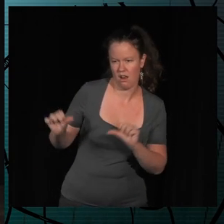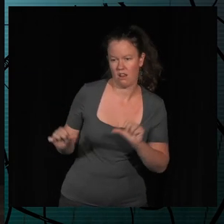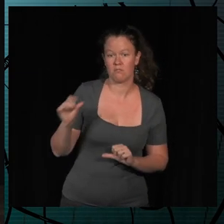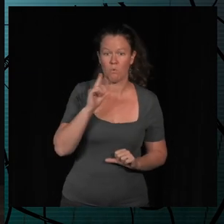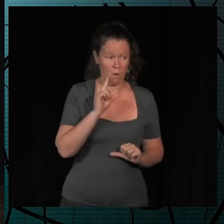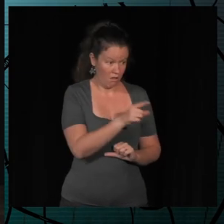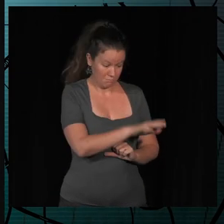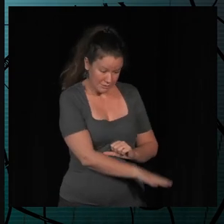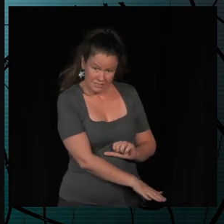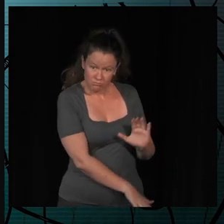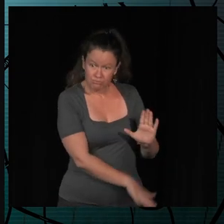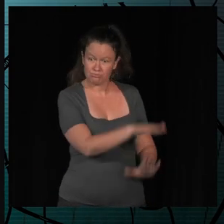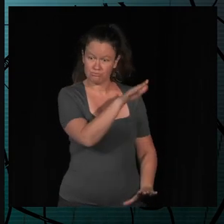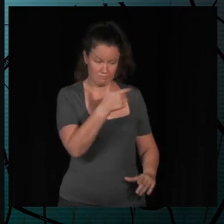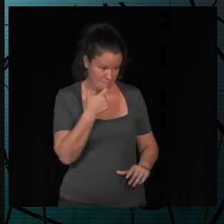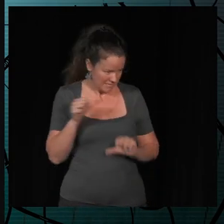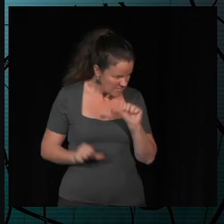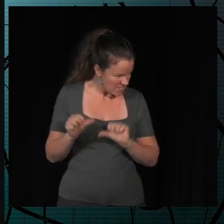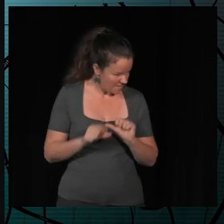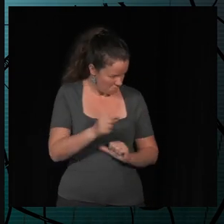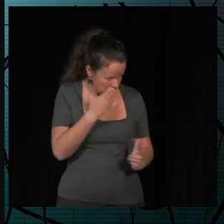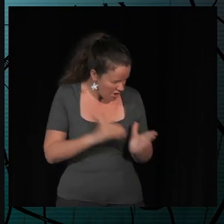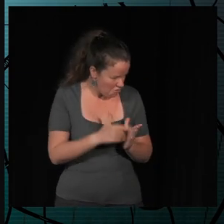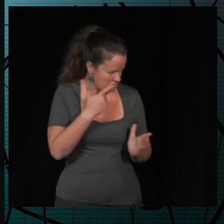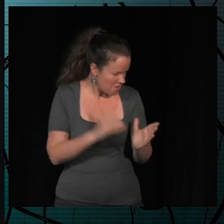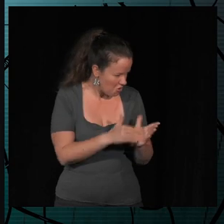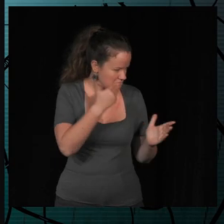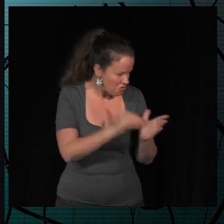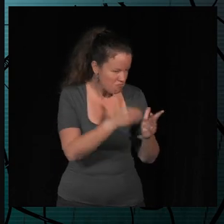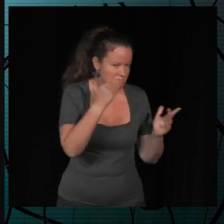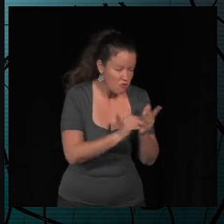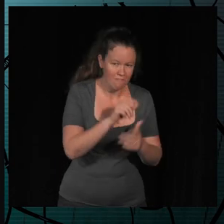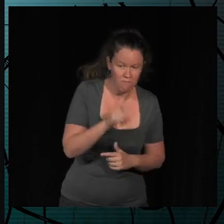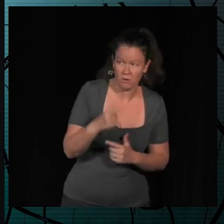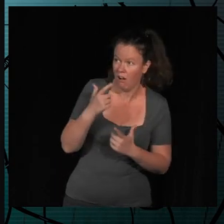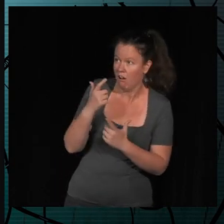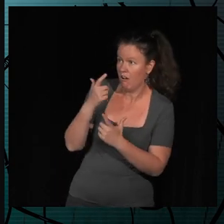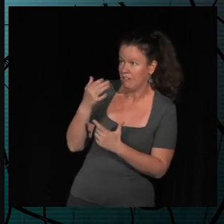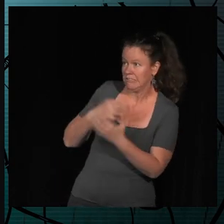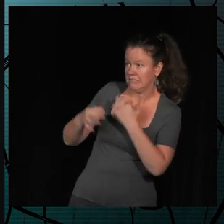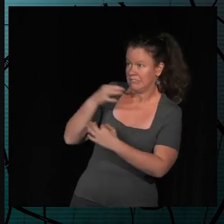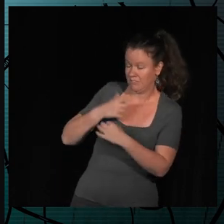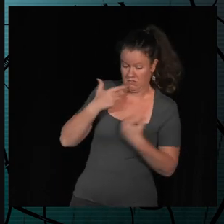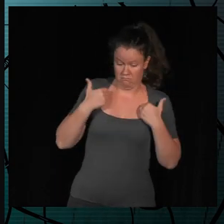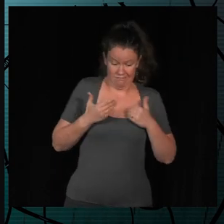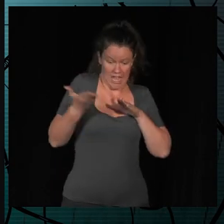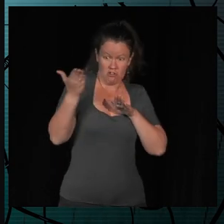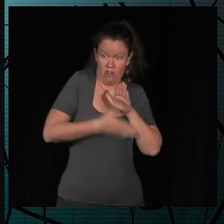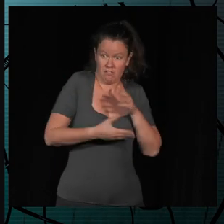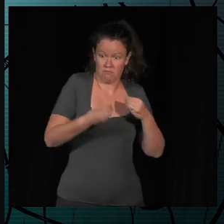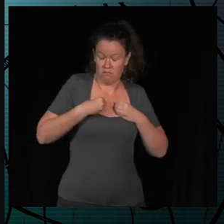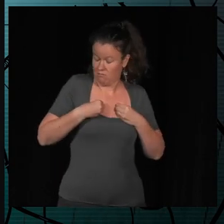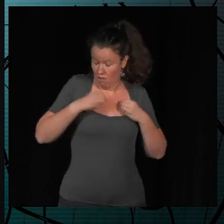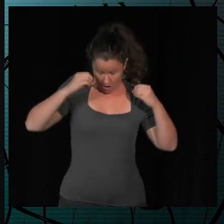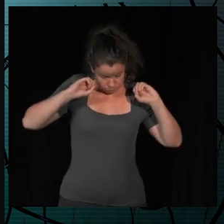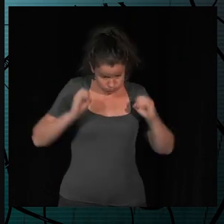la question de l'échec est insupportable les effondre totalement donc en effet le jeu vidéo va servir cette cause et ce qui